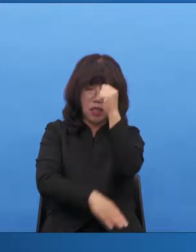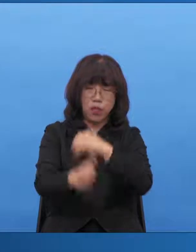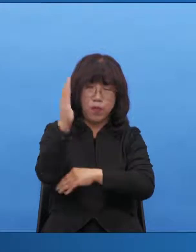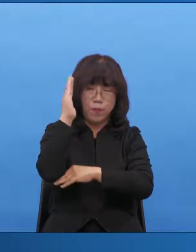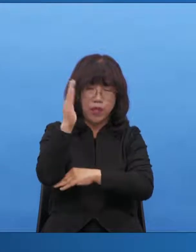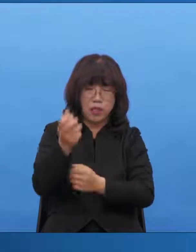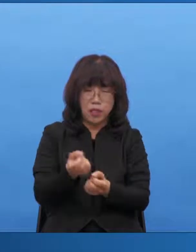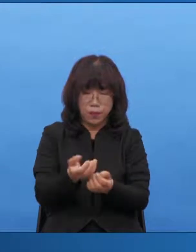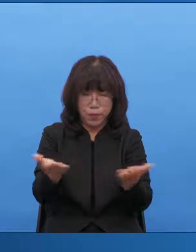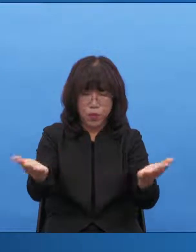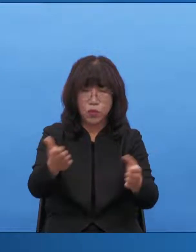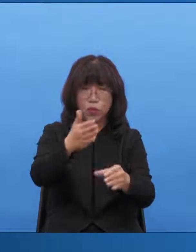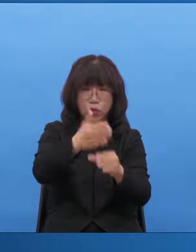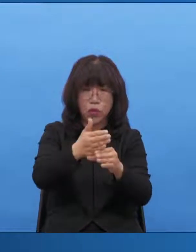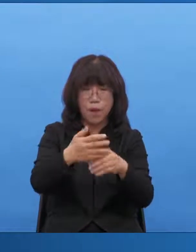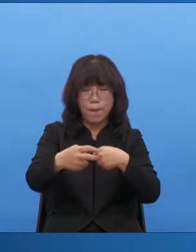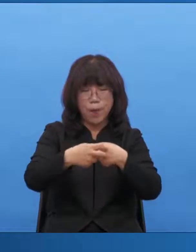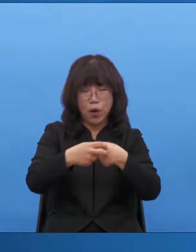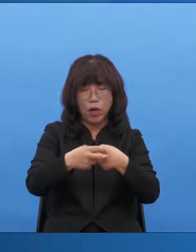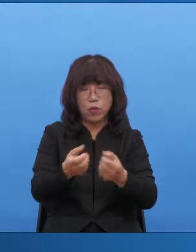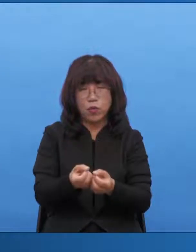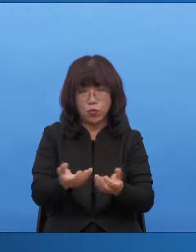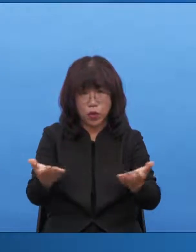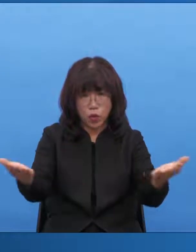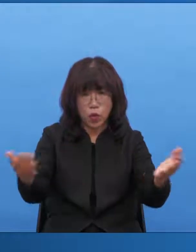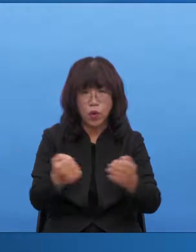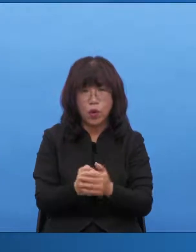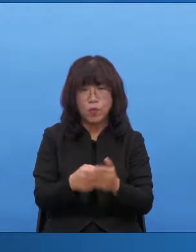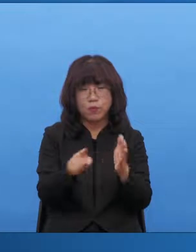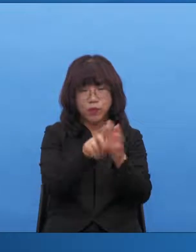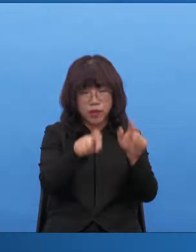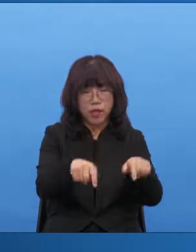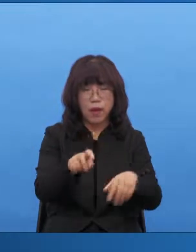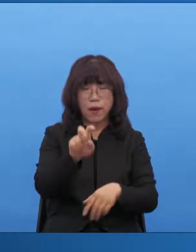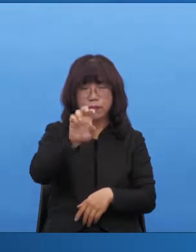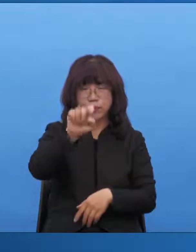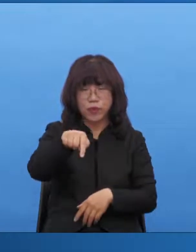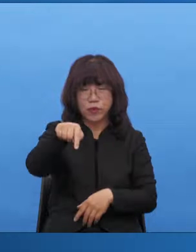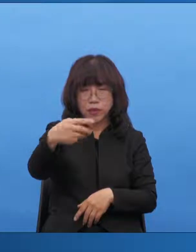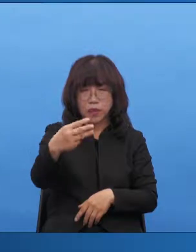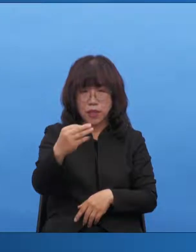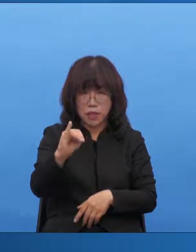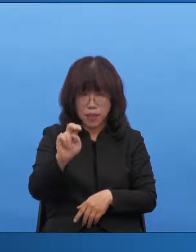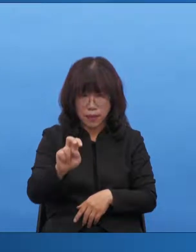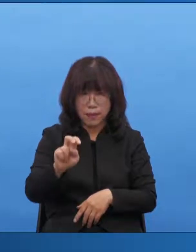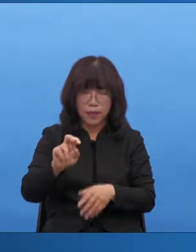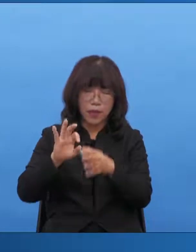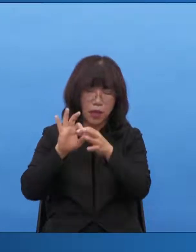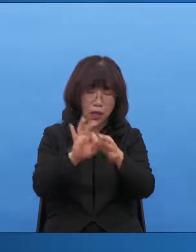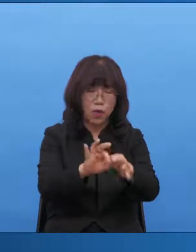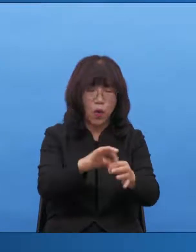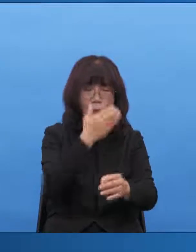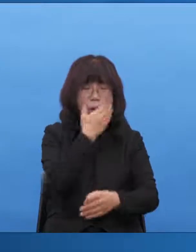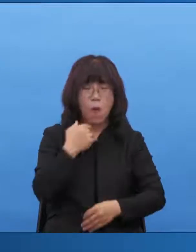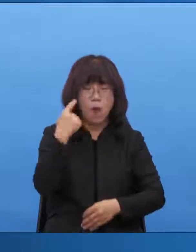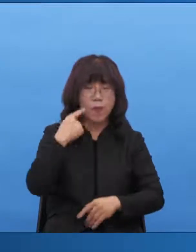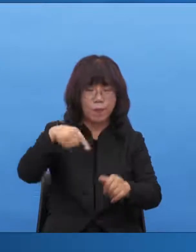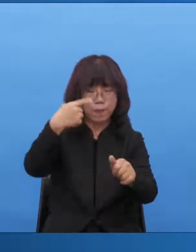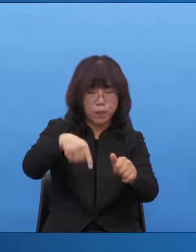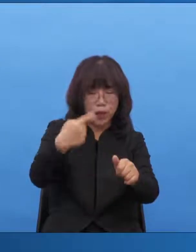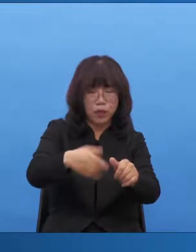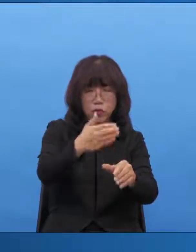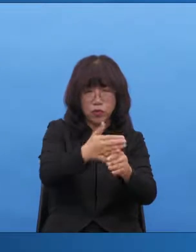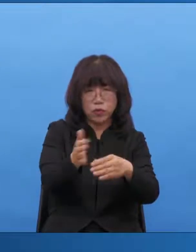방송으로도 방영되고 있는데 무슬림과 불신자들이 티모 팀과 연결되어 영접과 교회와의 응답까지 받는 중이라고 합니다. 두 번째